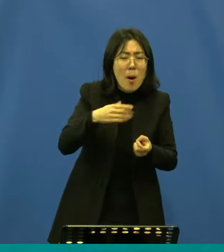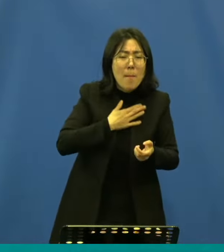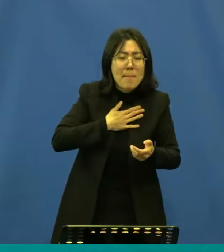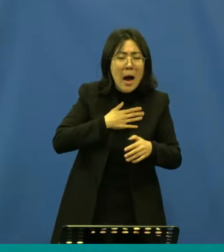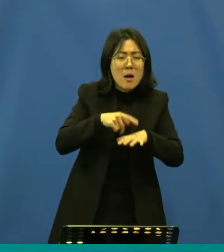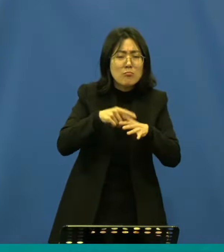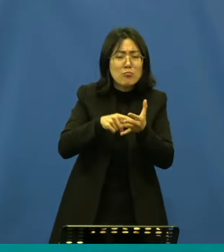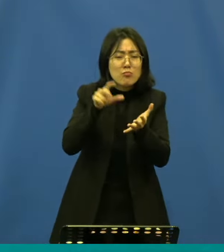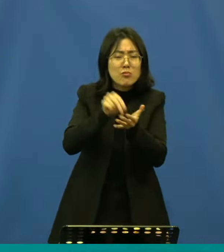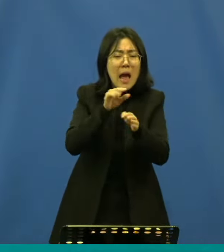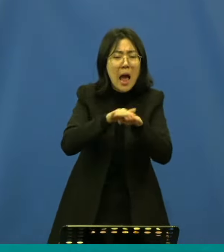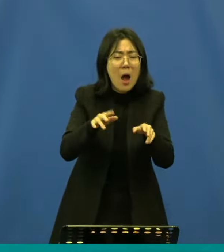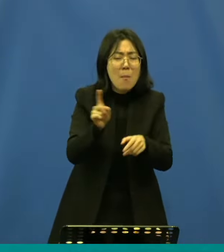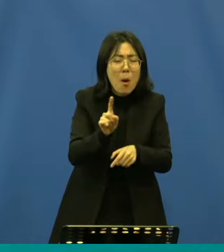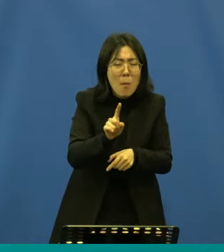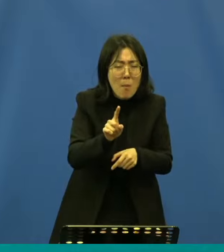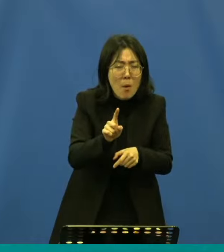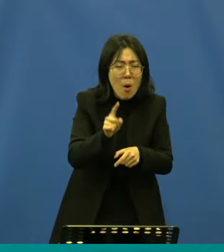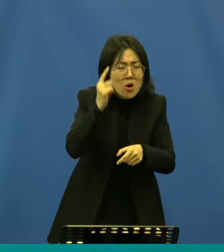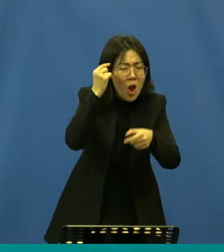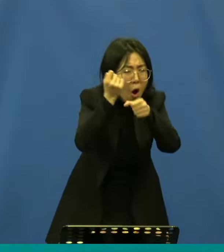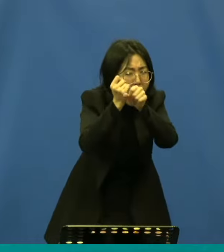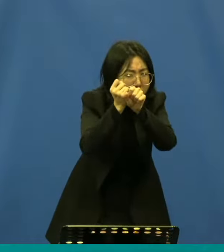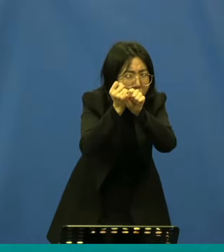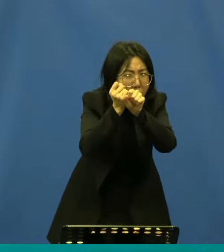이 대표적인 인물 중에 하나는 바로 유대계